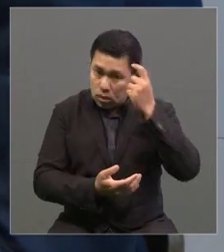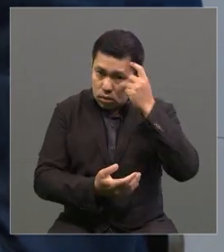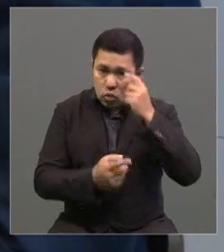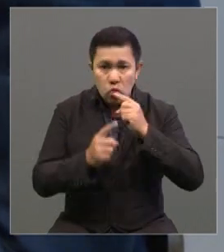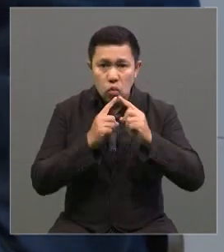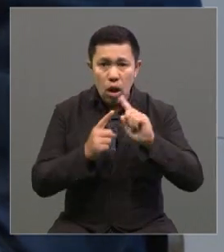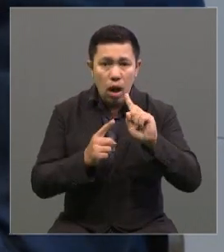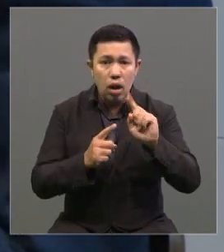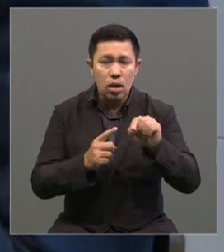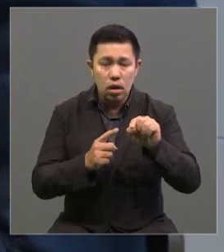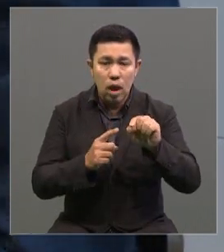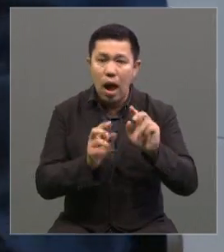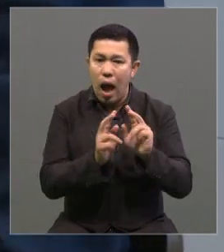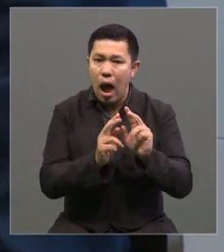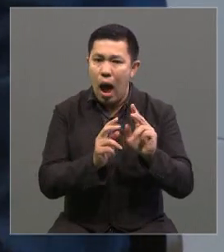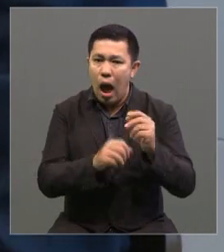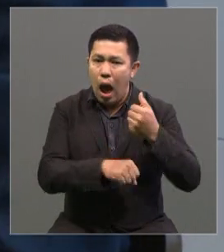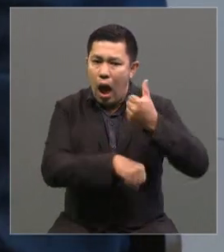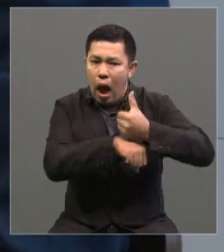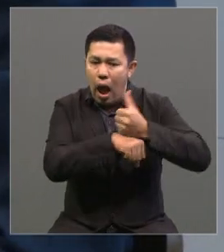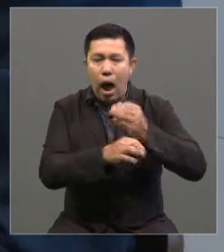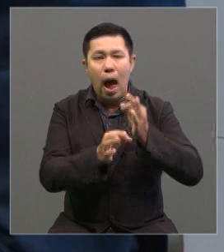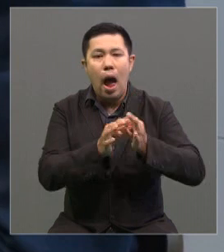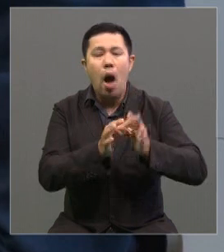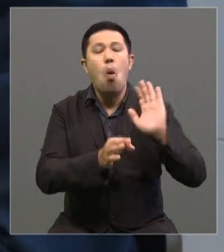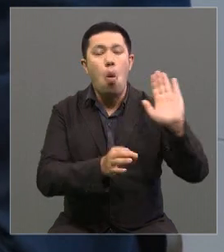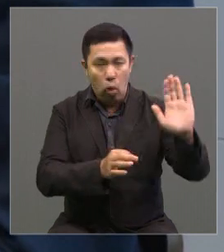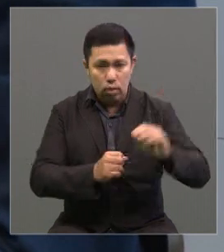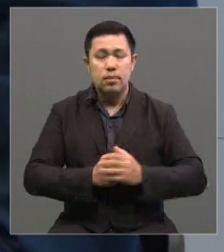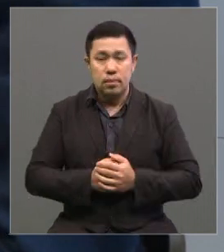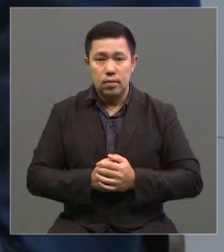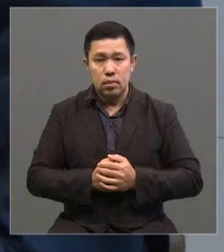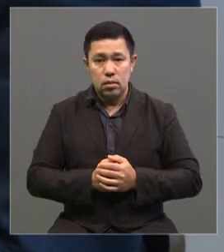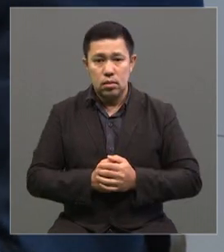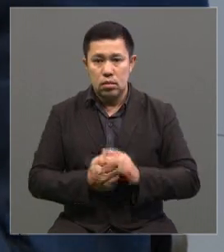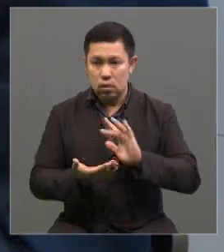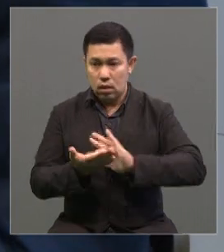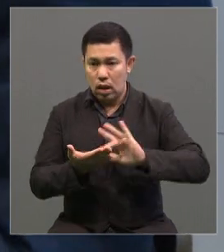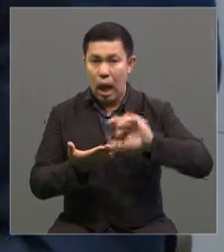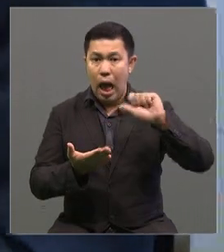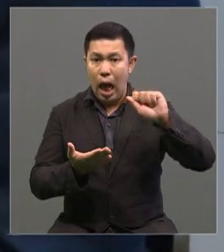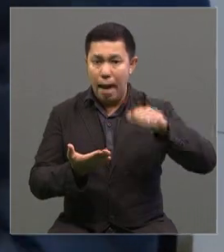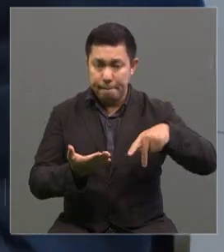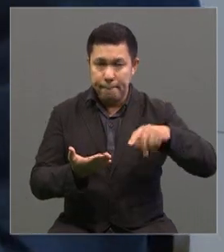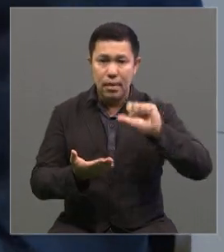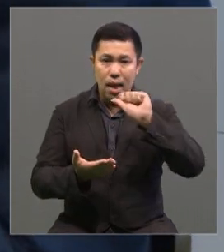คุยกับทางท่านกรรมการผู้จัดการใหญ่นะครับเรื่องของแอปที่อยู่ในมือถือที่เรียกรถ